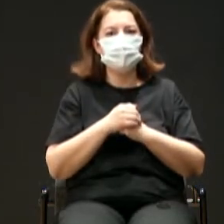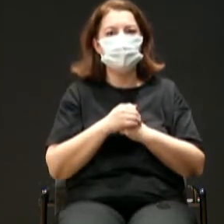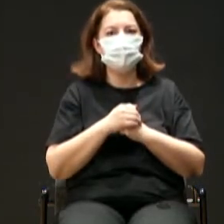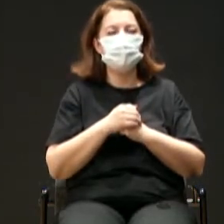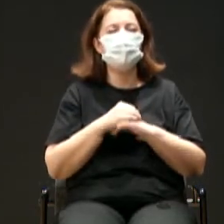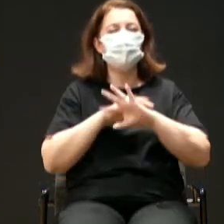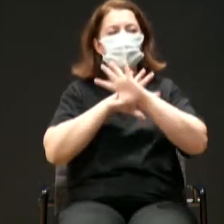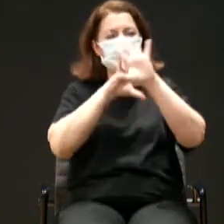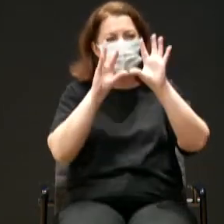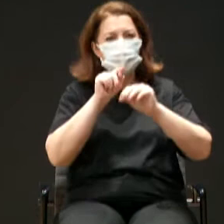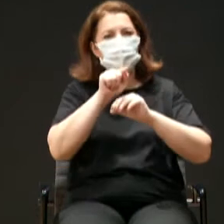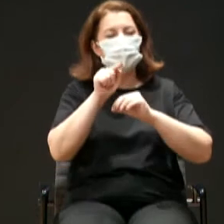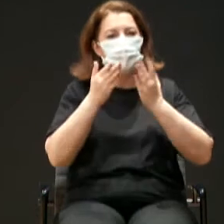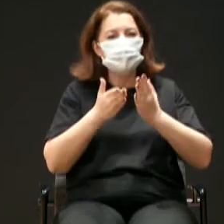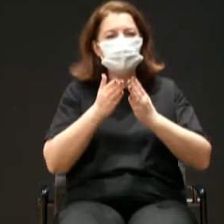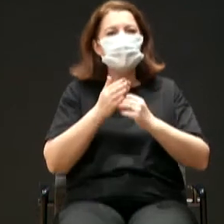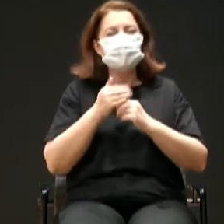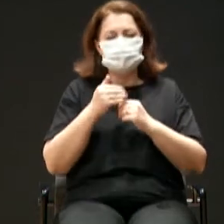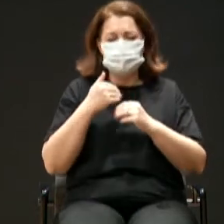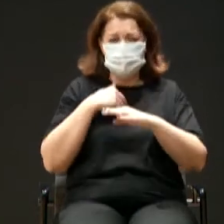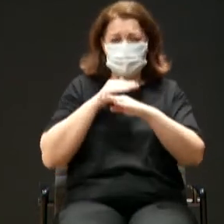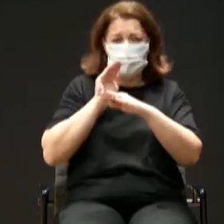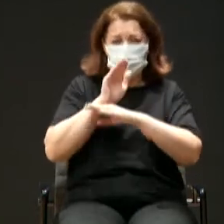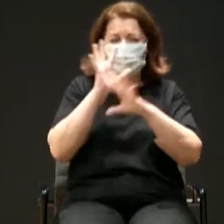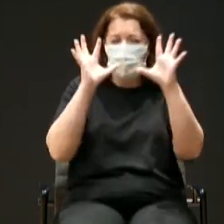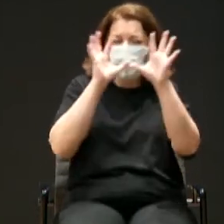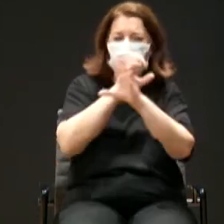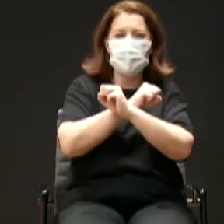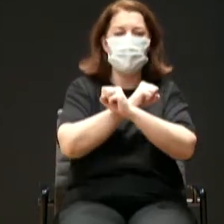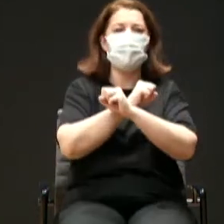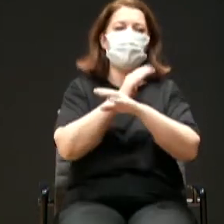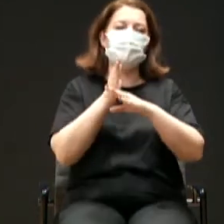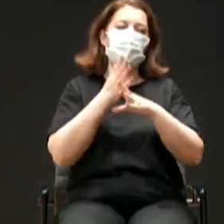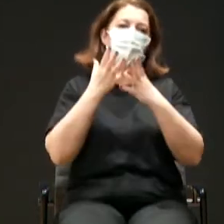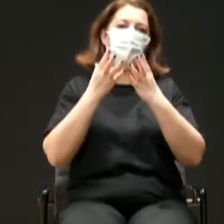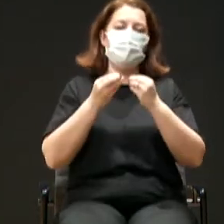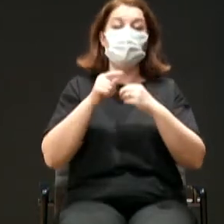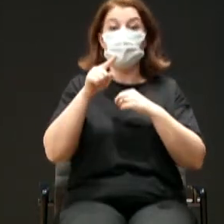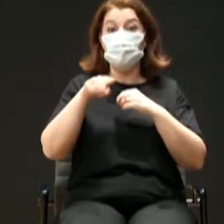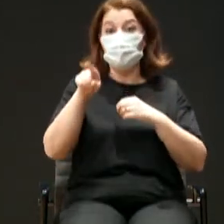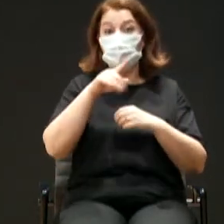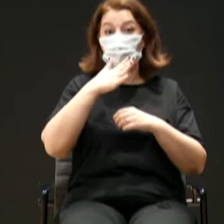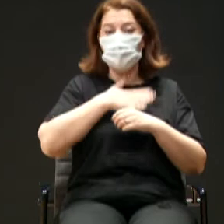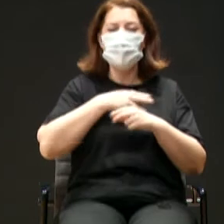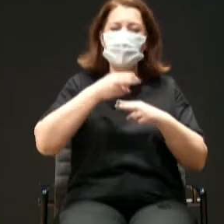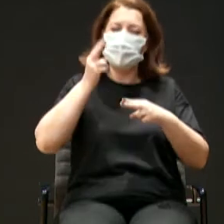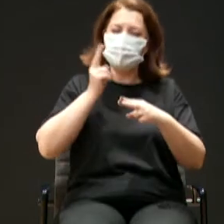Tüm bunlar geleceğimizin kararmasına neden olan şeyler. Bunların önüne